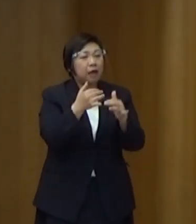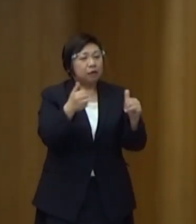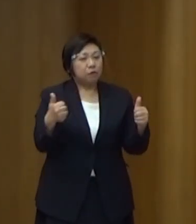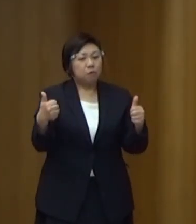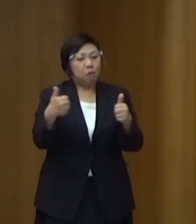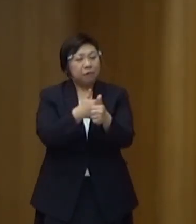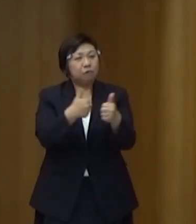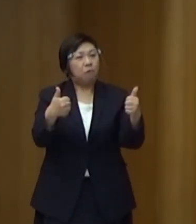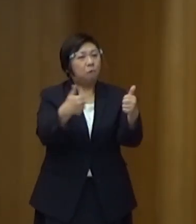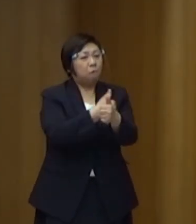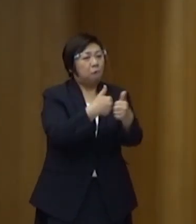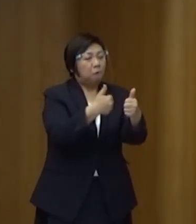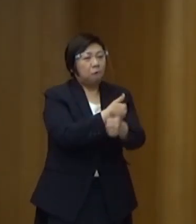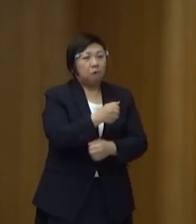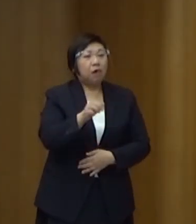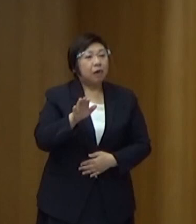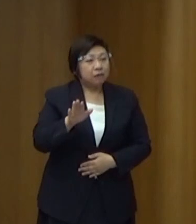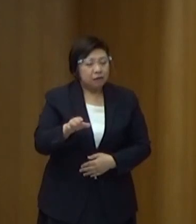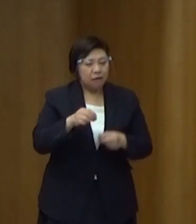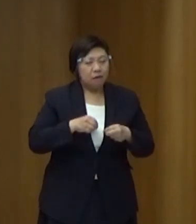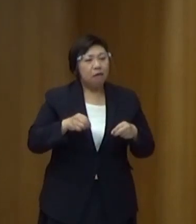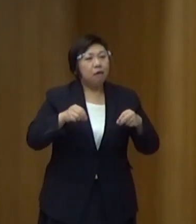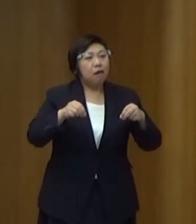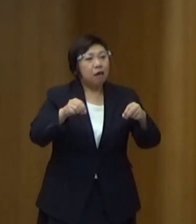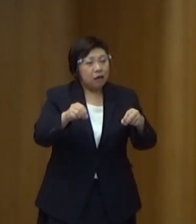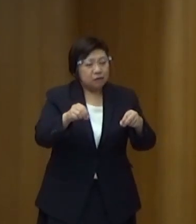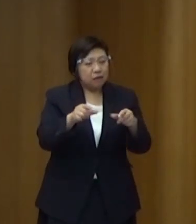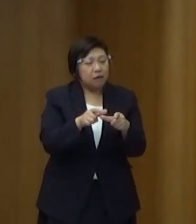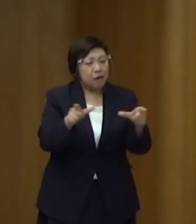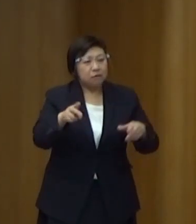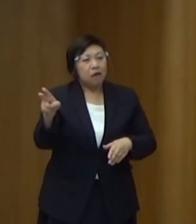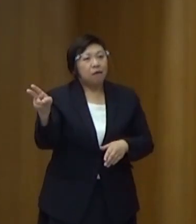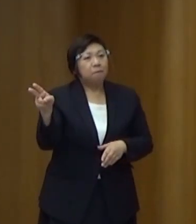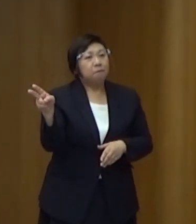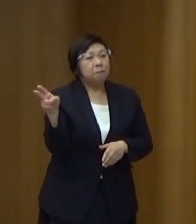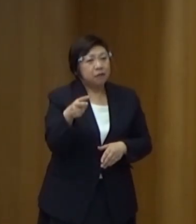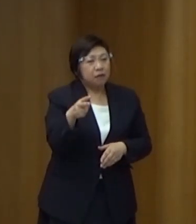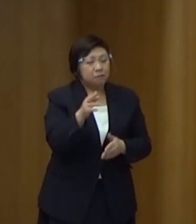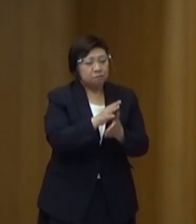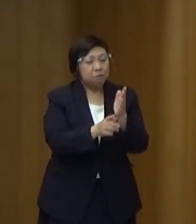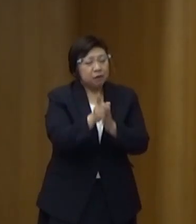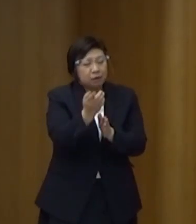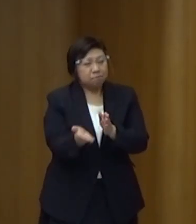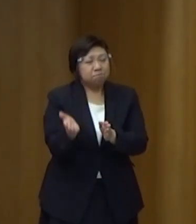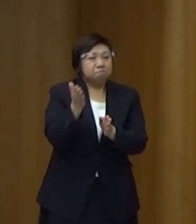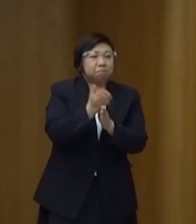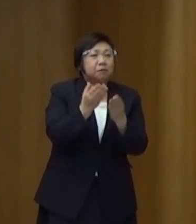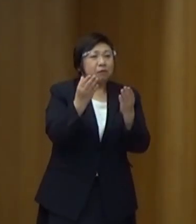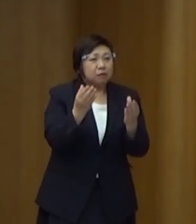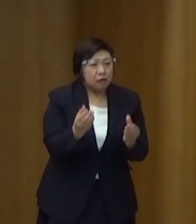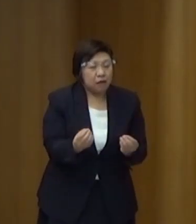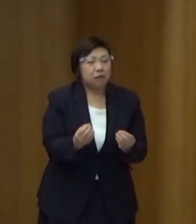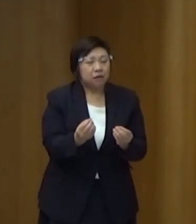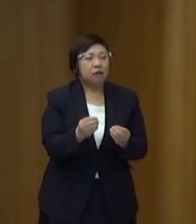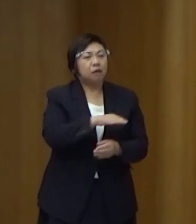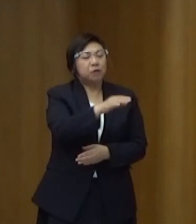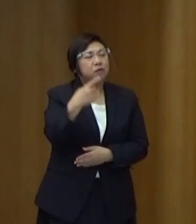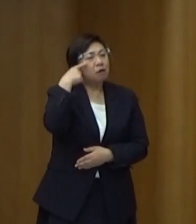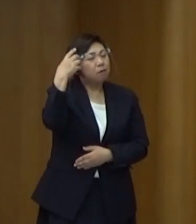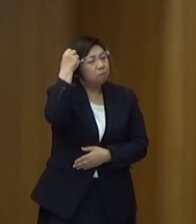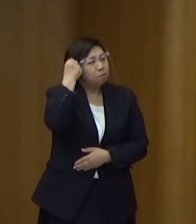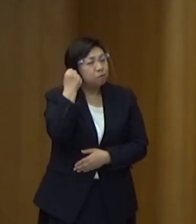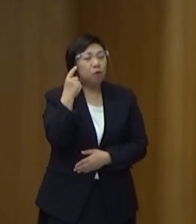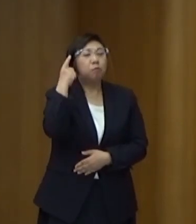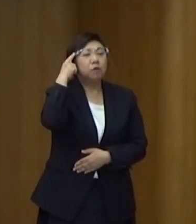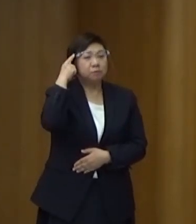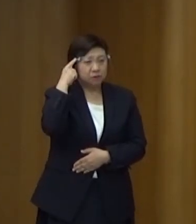そういったものを受けて感染が再拡大をしたという経験を皆さん、覚えている方もいるのではないかと思っています